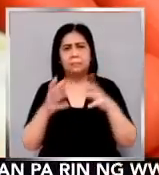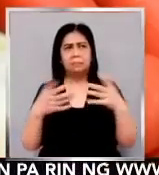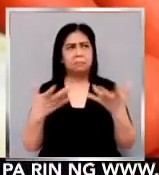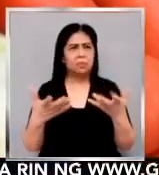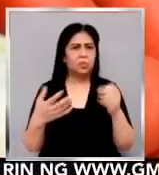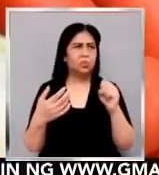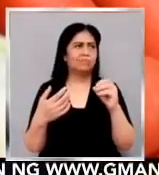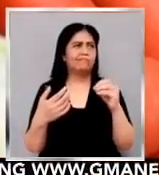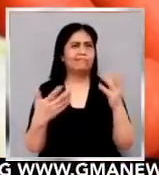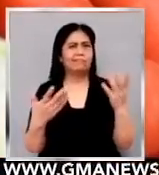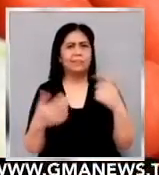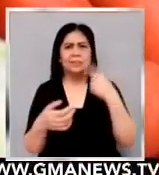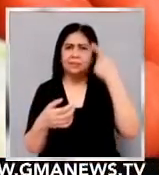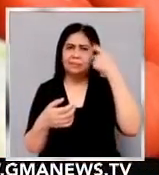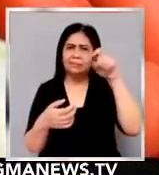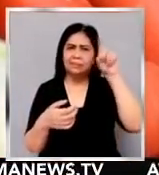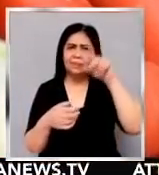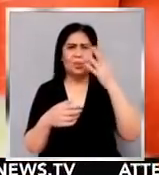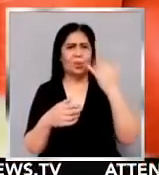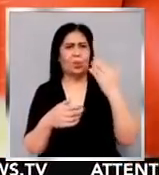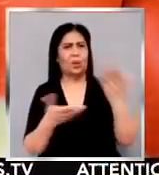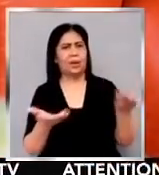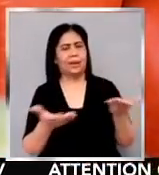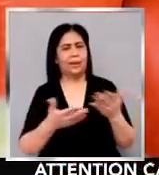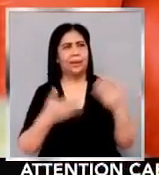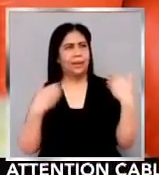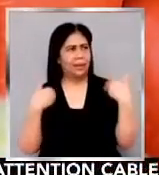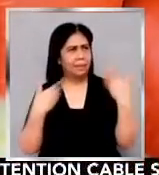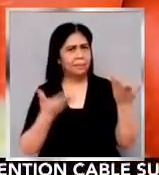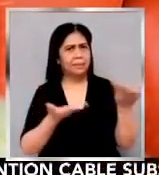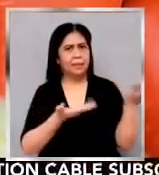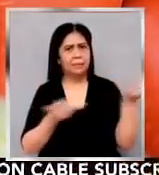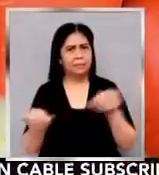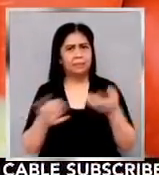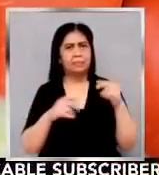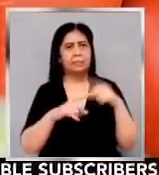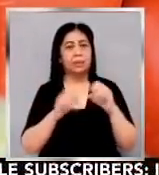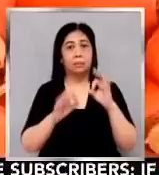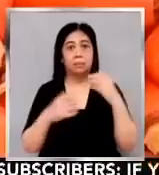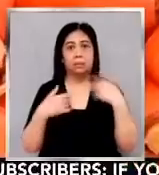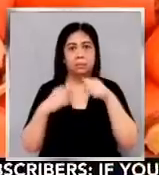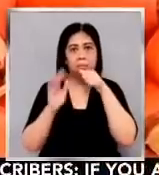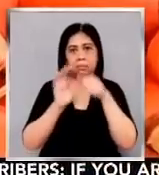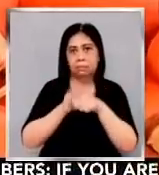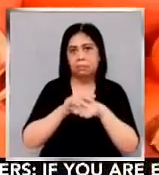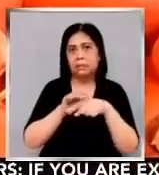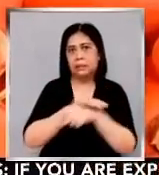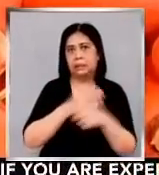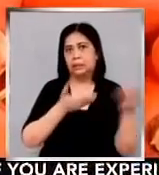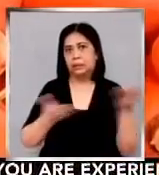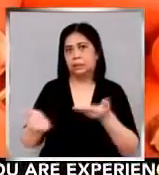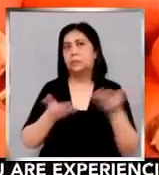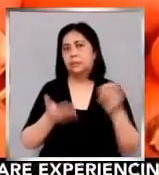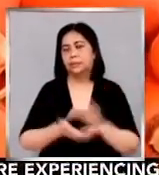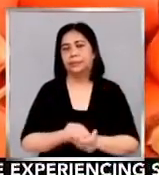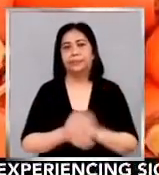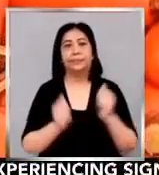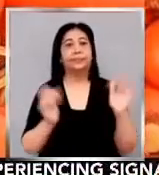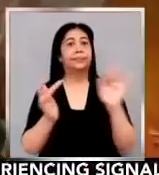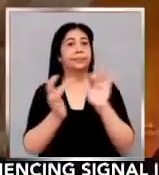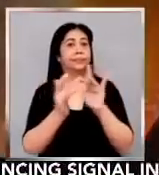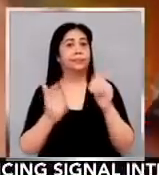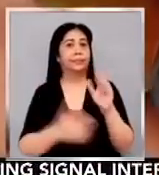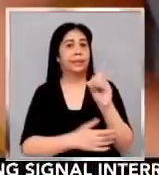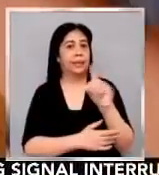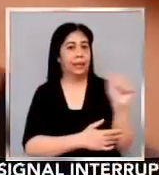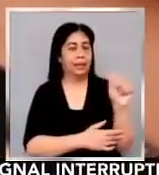natin malaman kung bakit meron pang ganyan. Kung meron man, baka smuggled or whatever. Nakikipag-ugnayan ng DA sa ibang